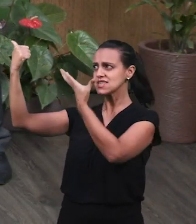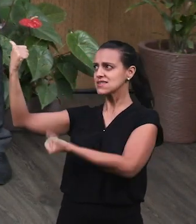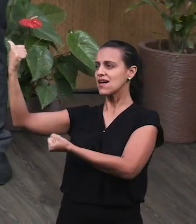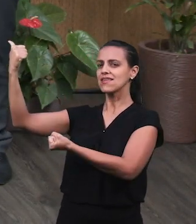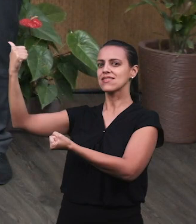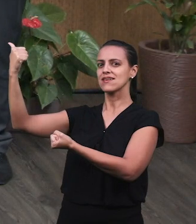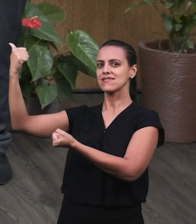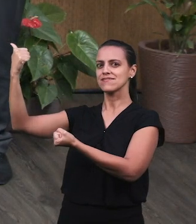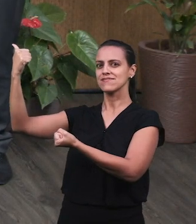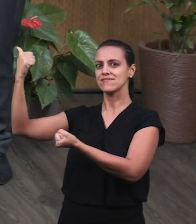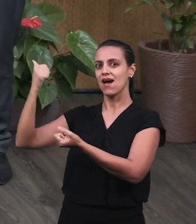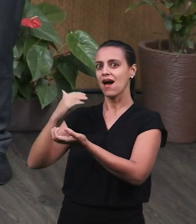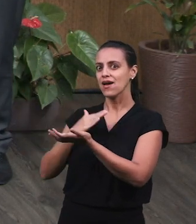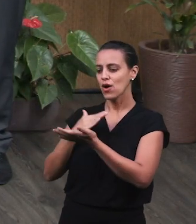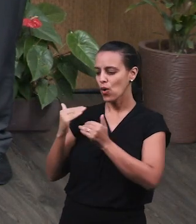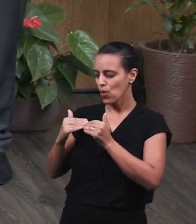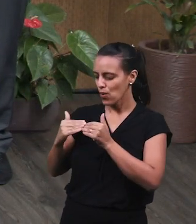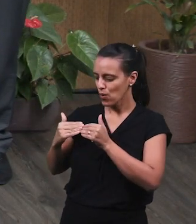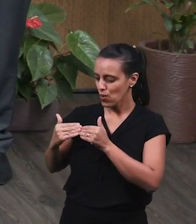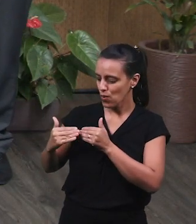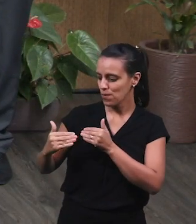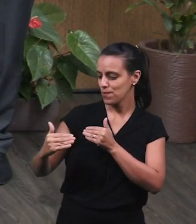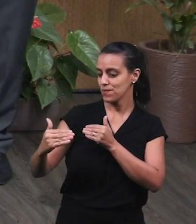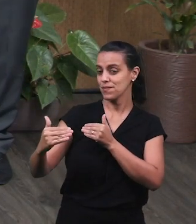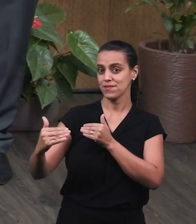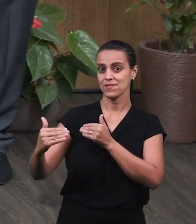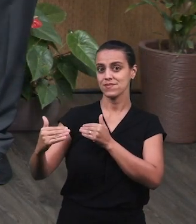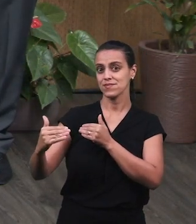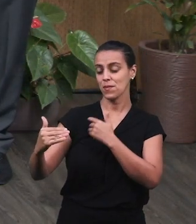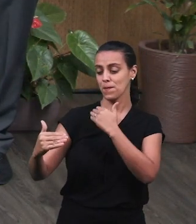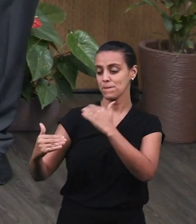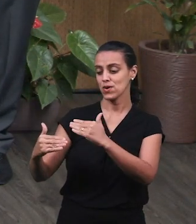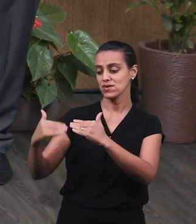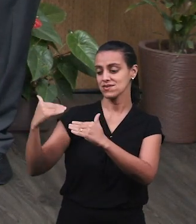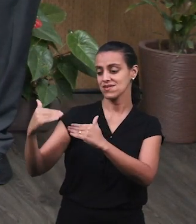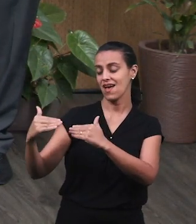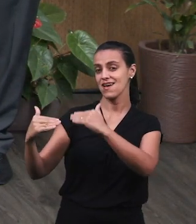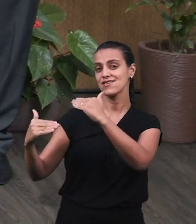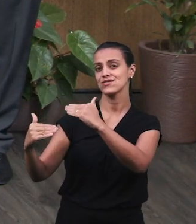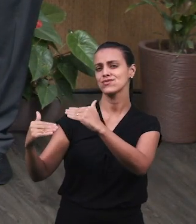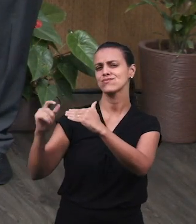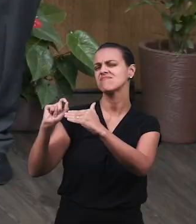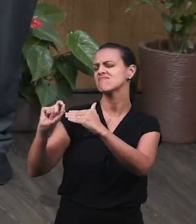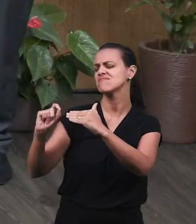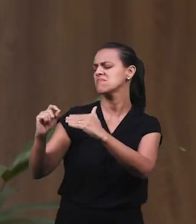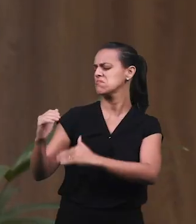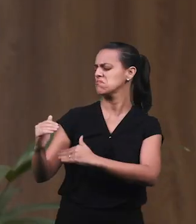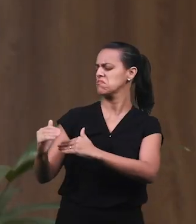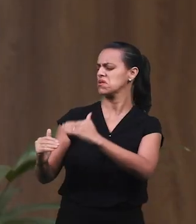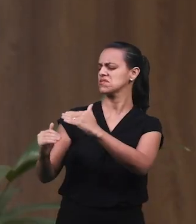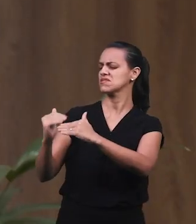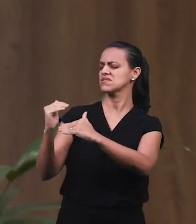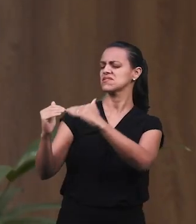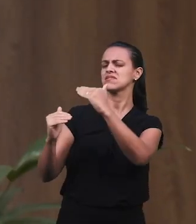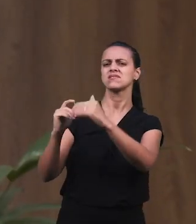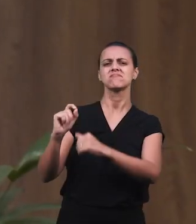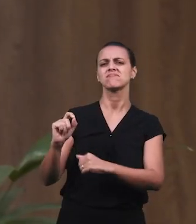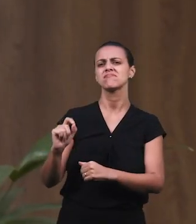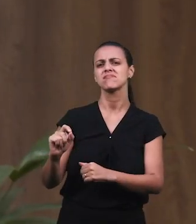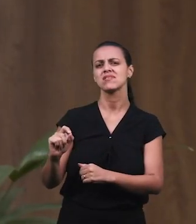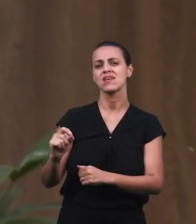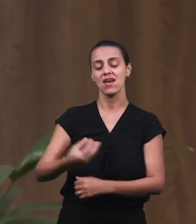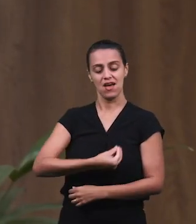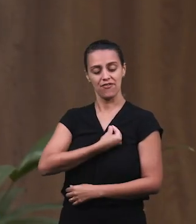là le processus. Quel processus? C'est la vie spirituelle, c'est la marche. Et